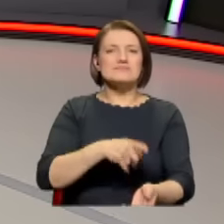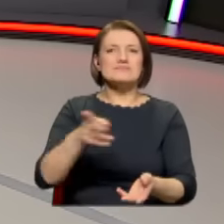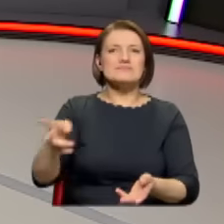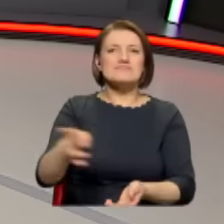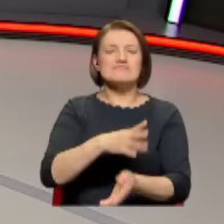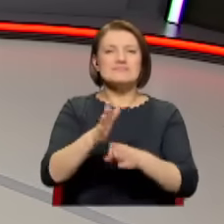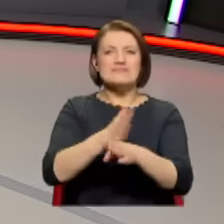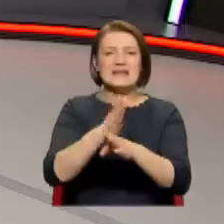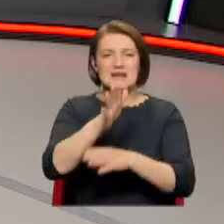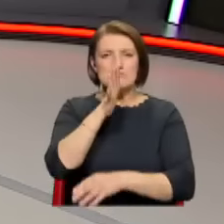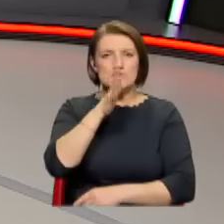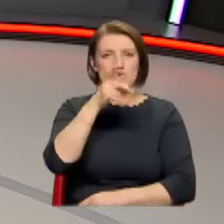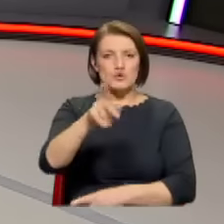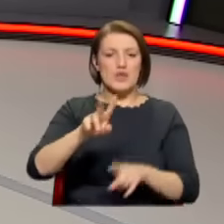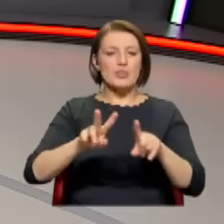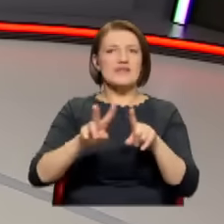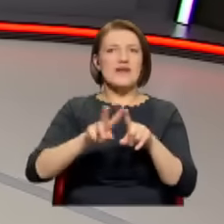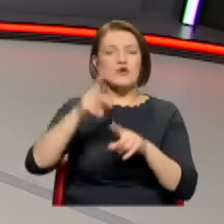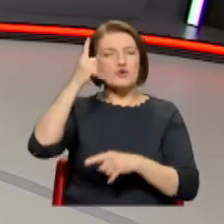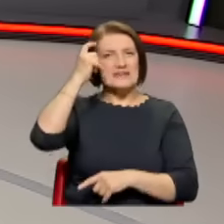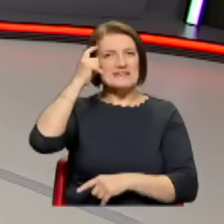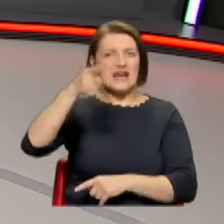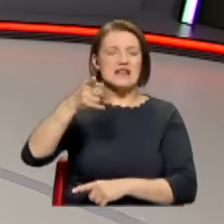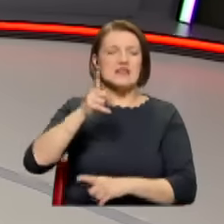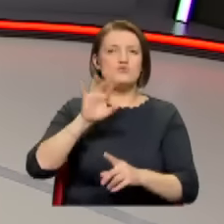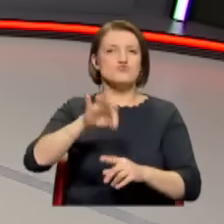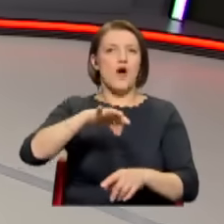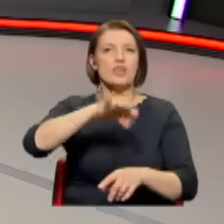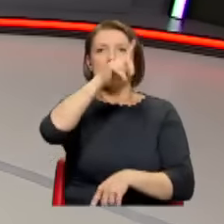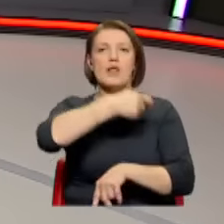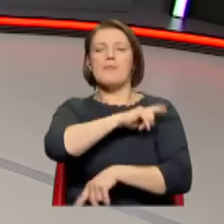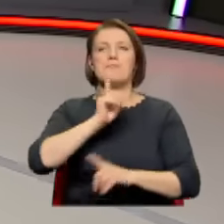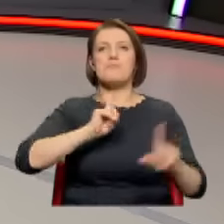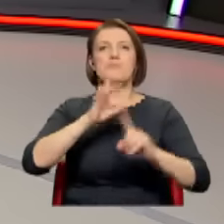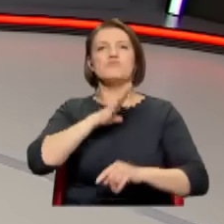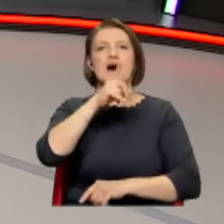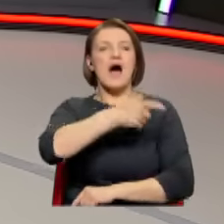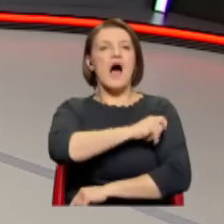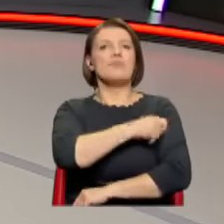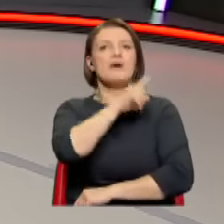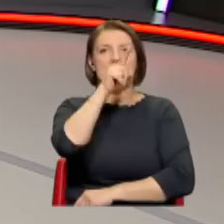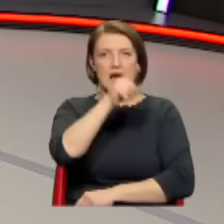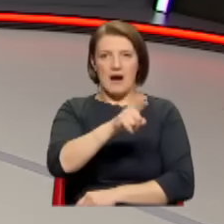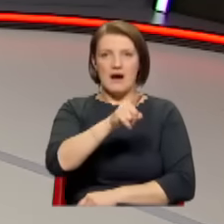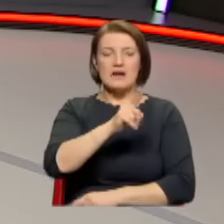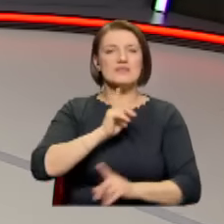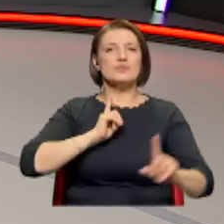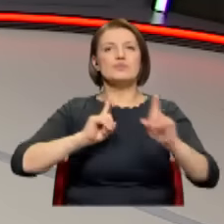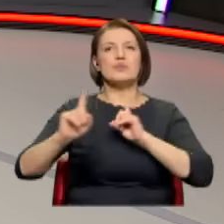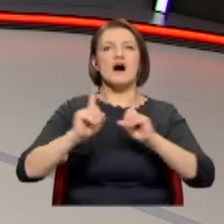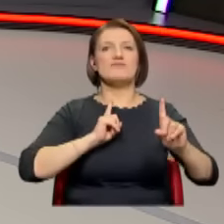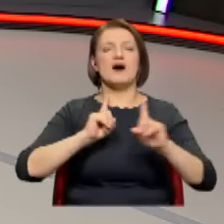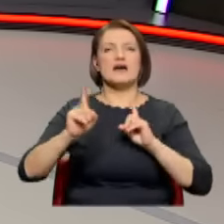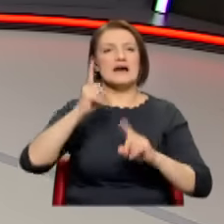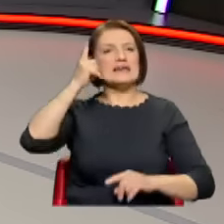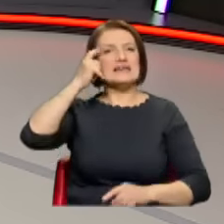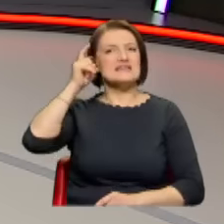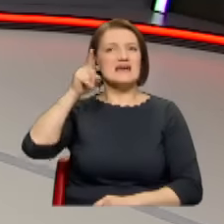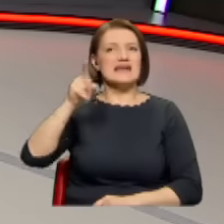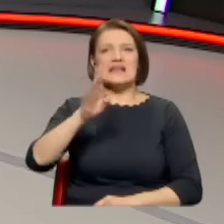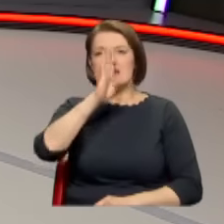katliam nedeniyle biliyorsunuz. Netanyahu ve İsrail orada yargılanıyor şu anda. Almanya davaya